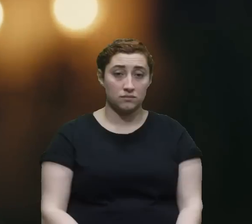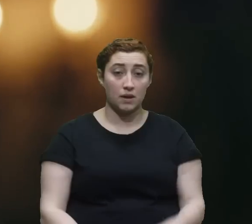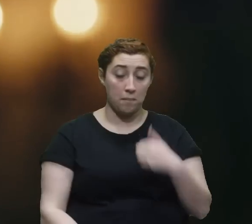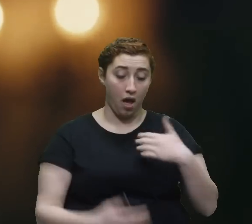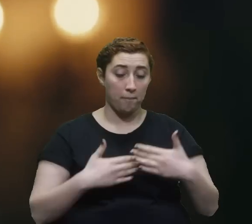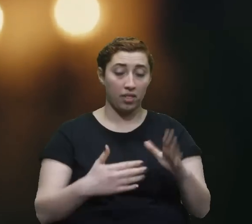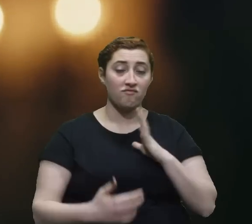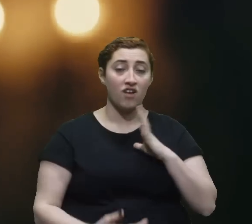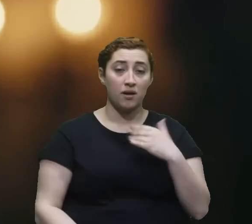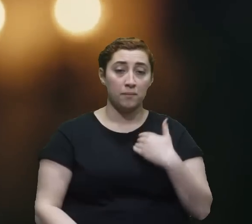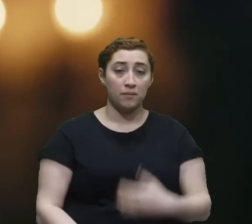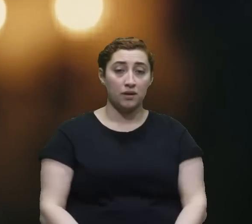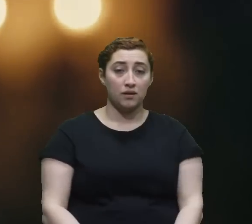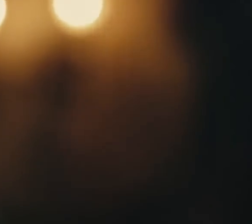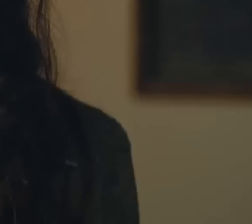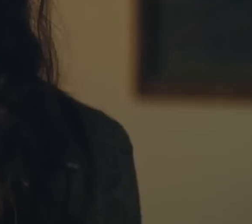Ben hamileyim.